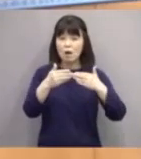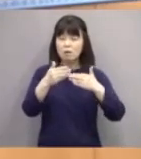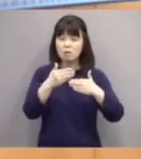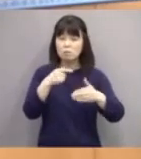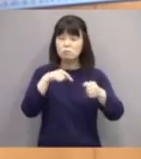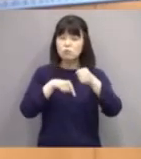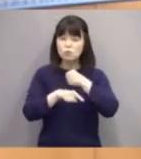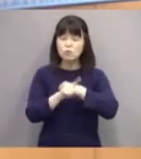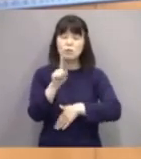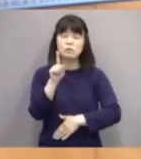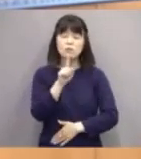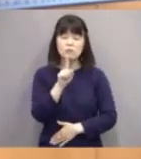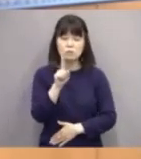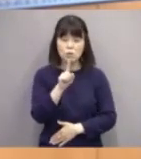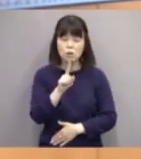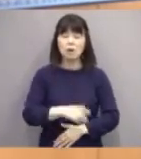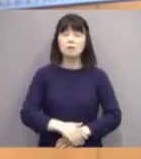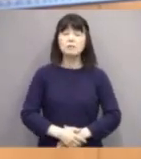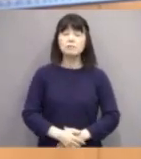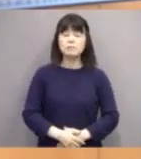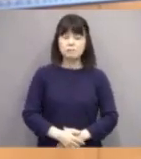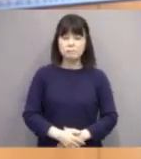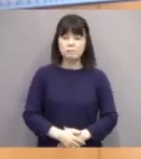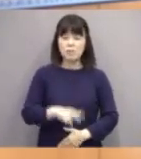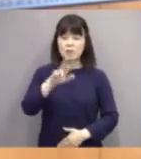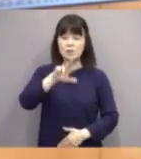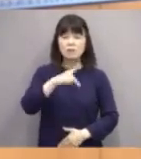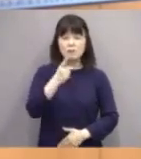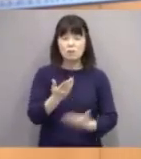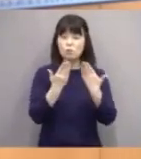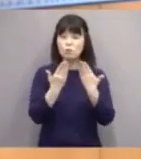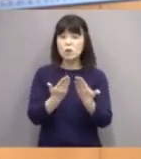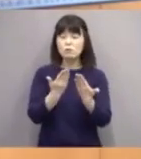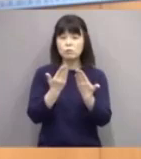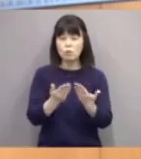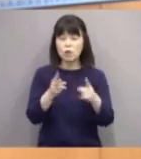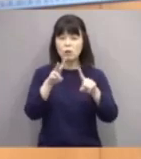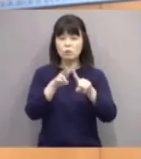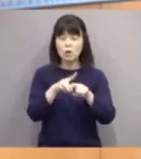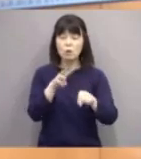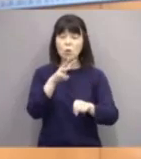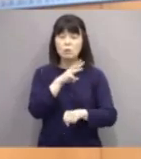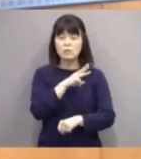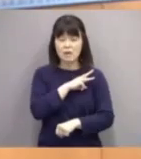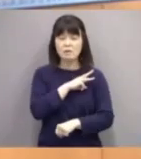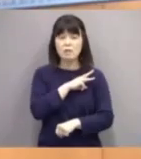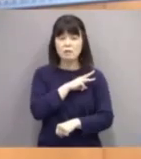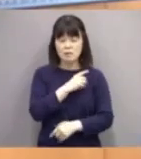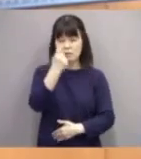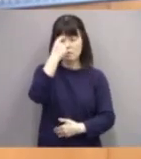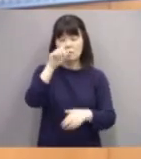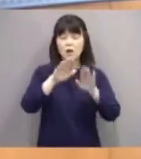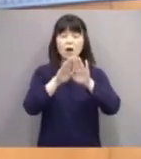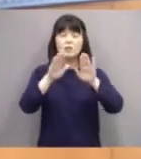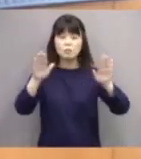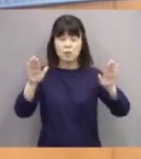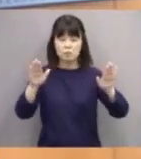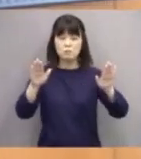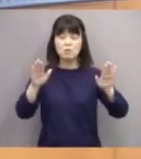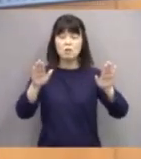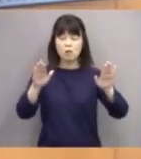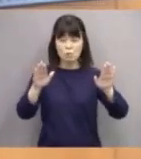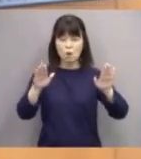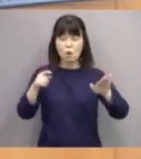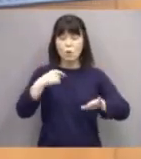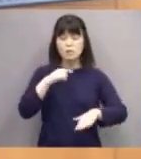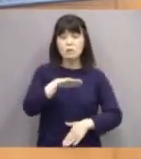うところにあるんでしょう。 そうですね、あの理科っていう科目自体は小学校3年生からではありますけど、あの我々の身の回りにはあの科